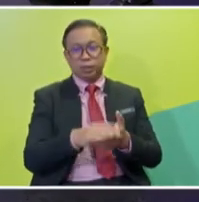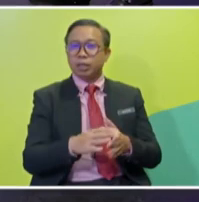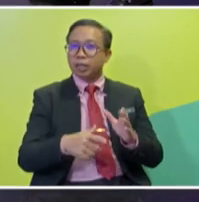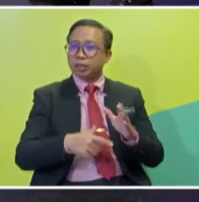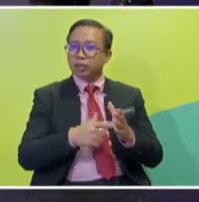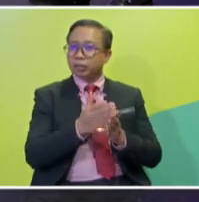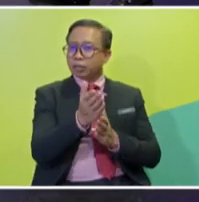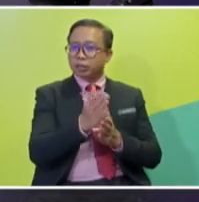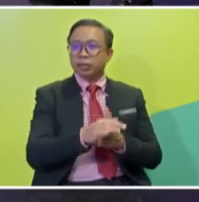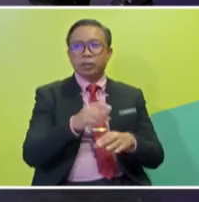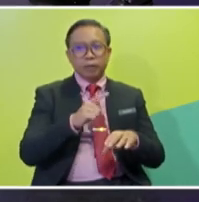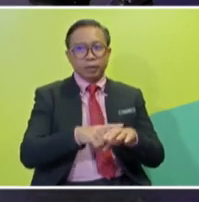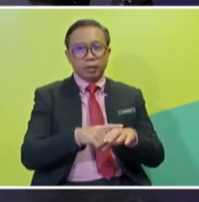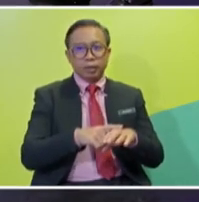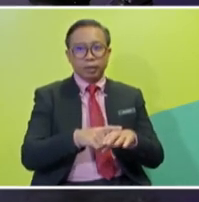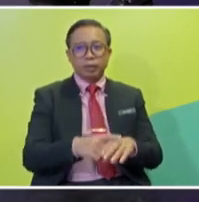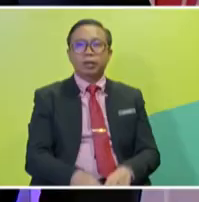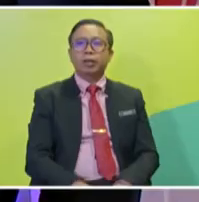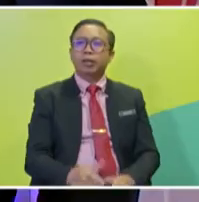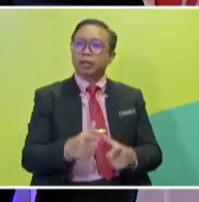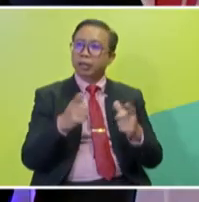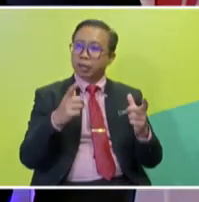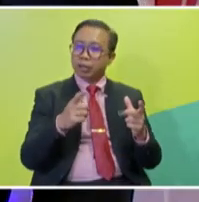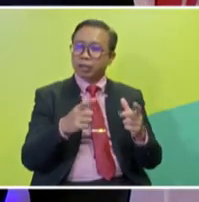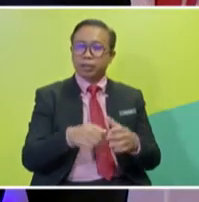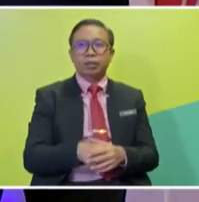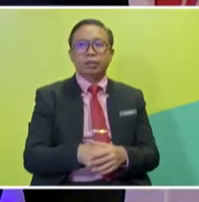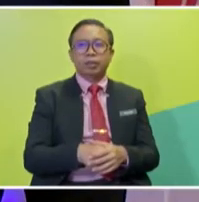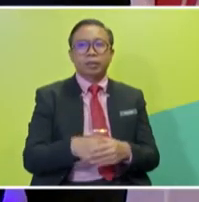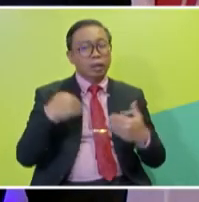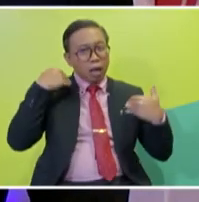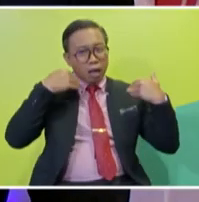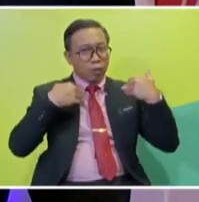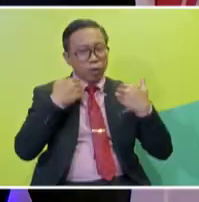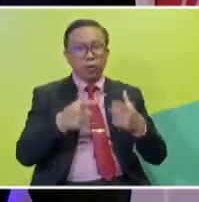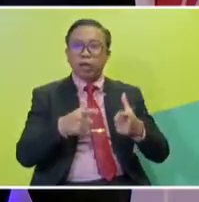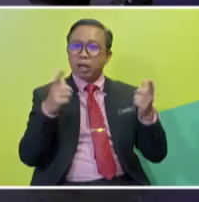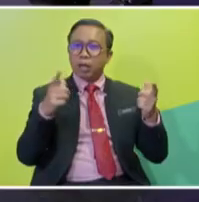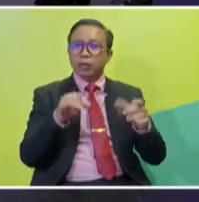lanjutkan selepas ini kepada bagian-bagian lain pula dan juga hewan-hewan yang lain